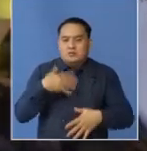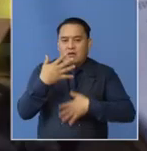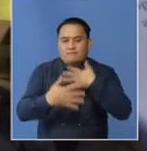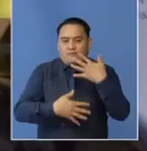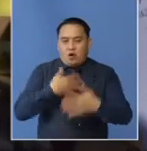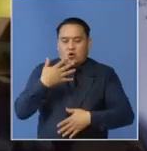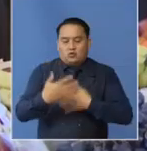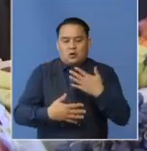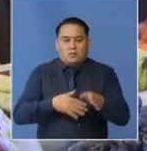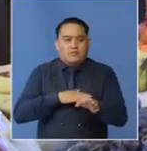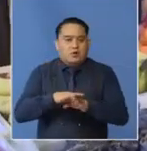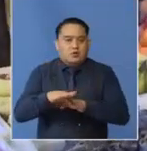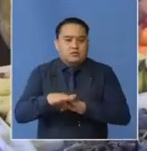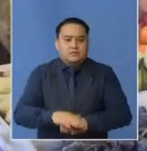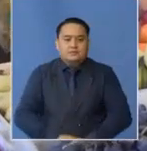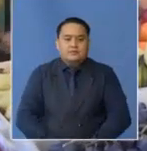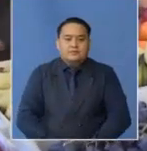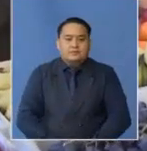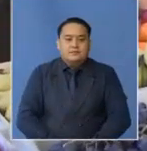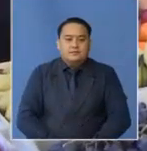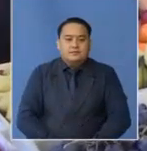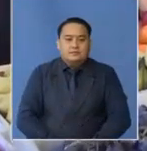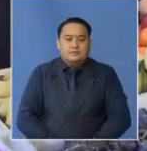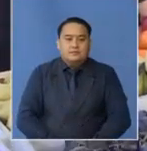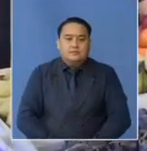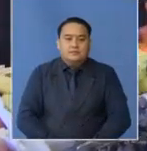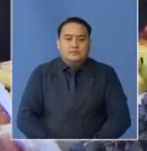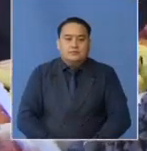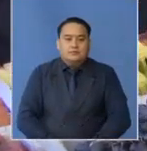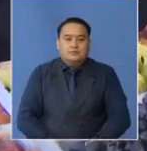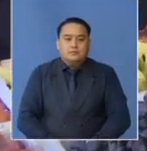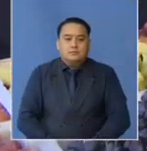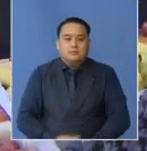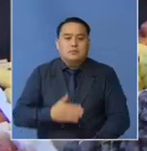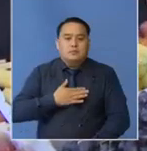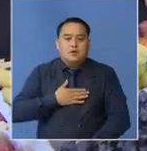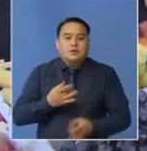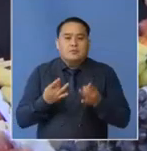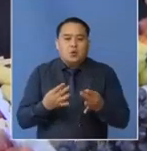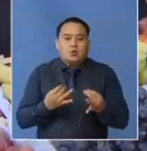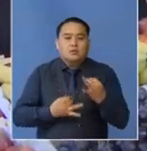полнейший беспорядок. Просто профилактическая беседа.